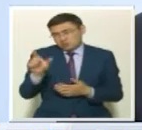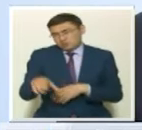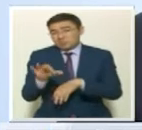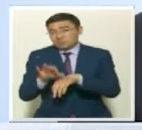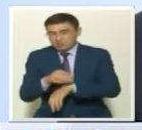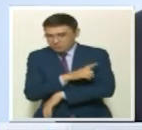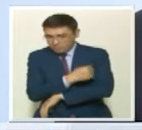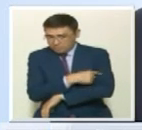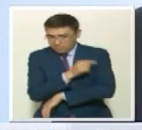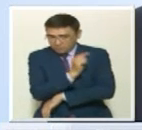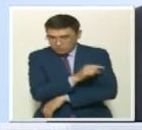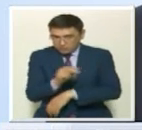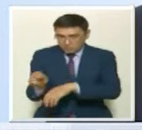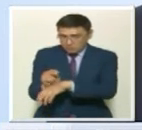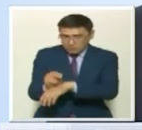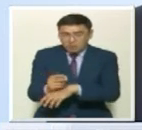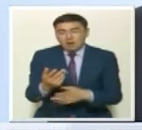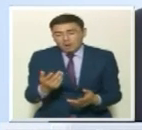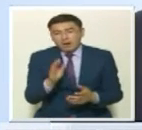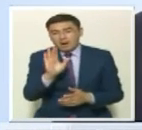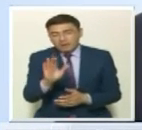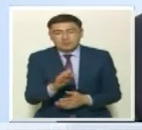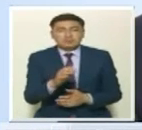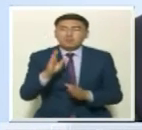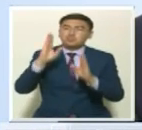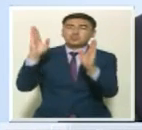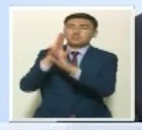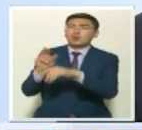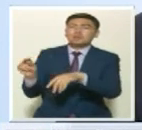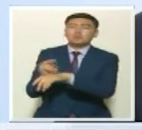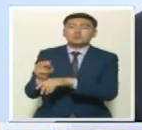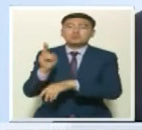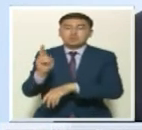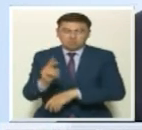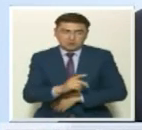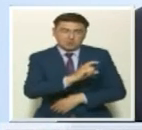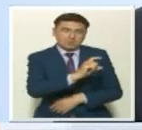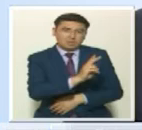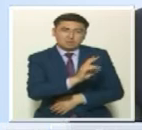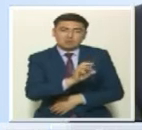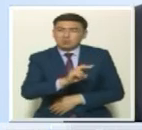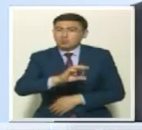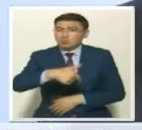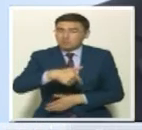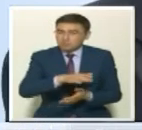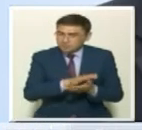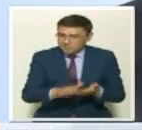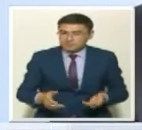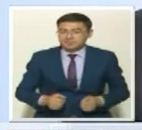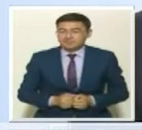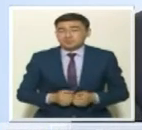болса, мұғалім адамды оқытумен айналысатын болса, экологтар экологияны қалпына келтірумен айналысу керек. Сондықтан біздер